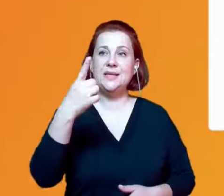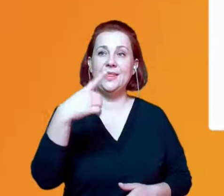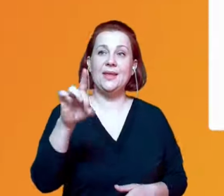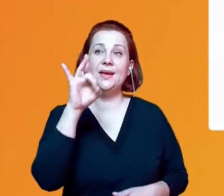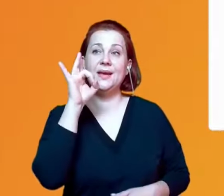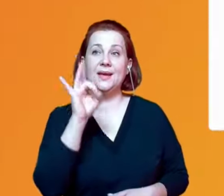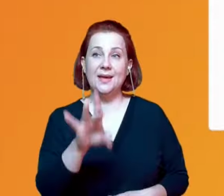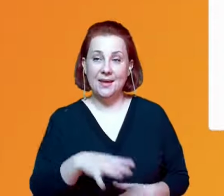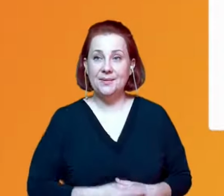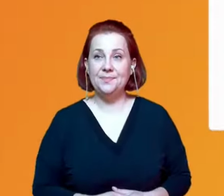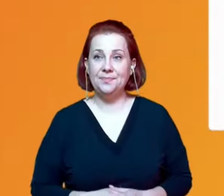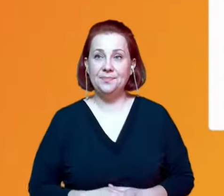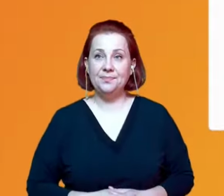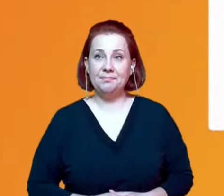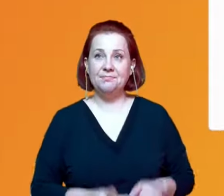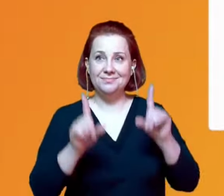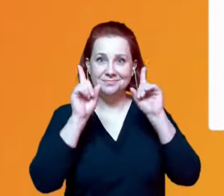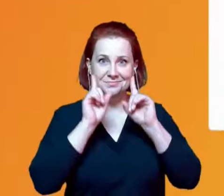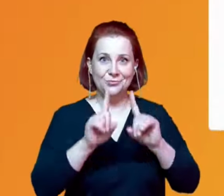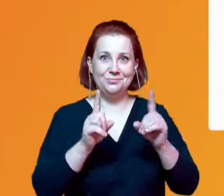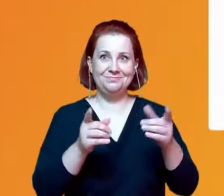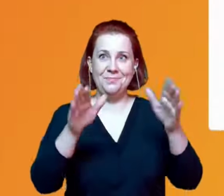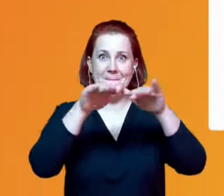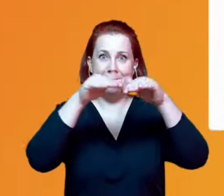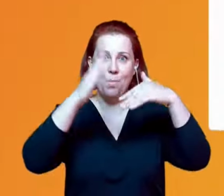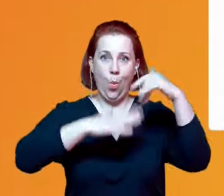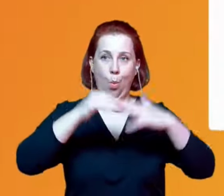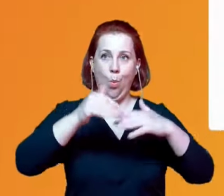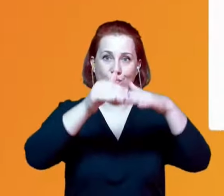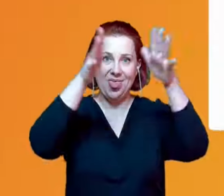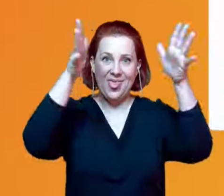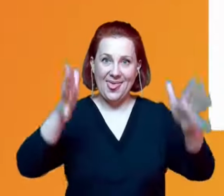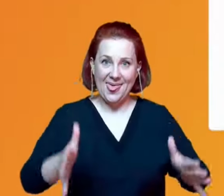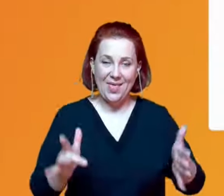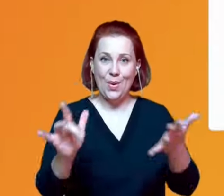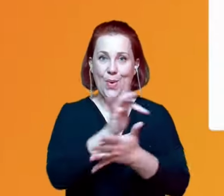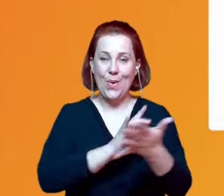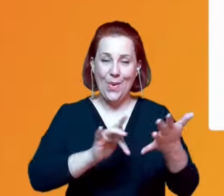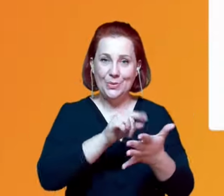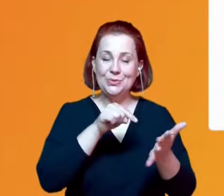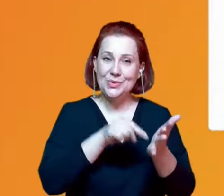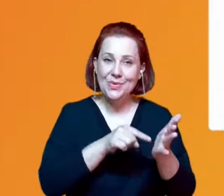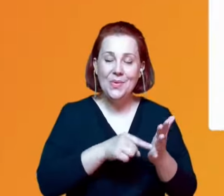będzie fizyczny ośrodek, który nazywamy